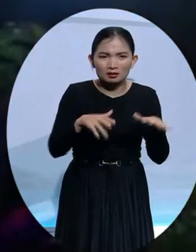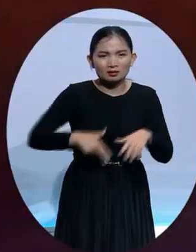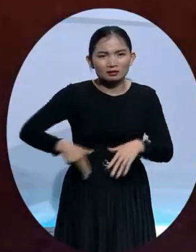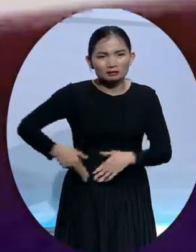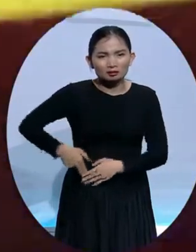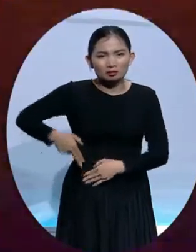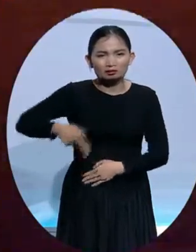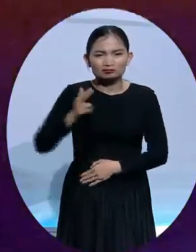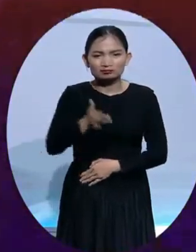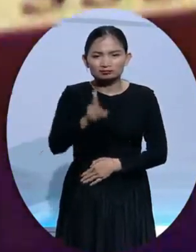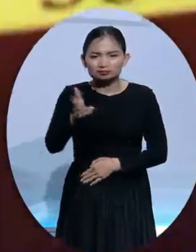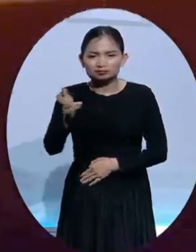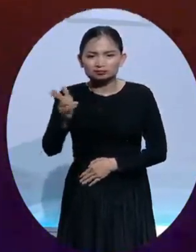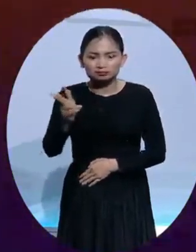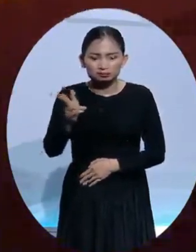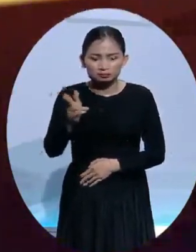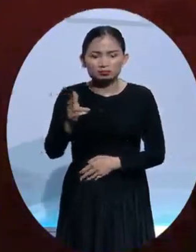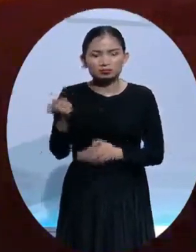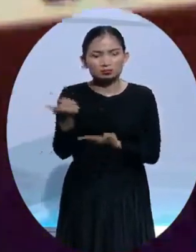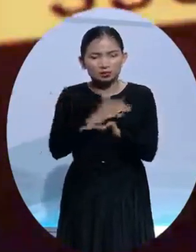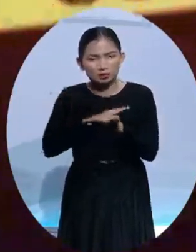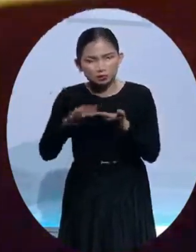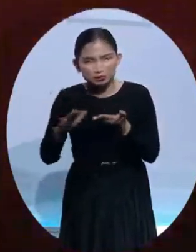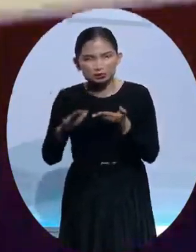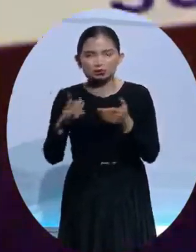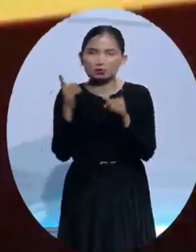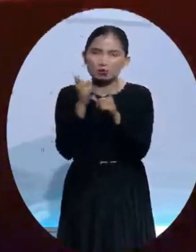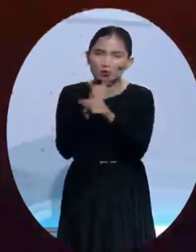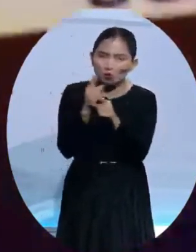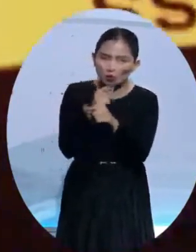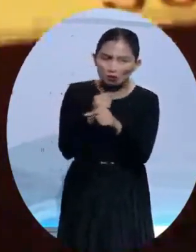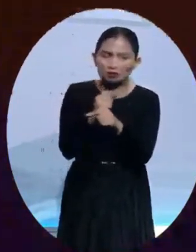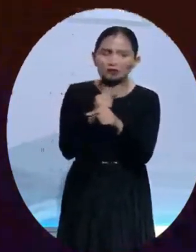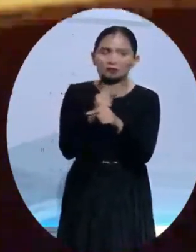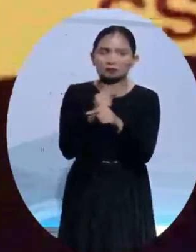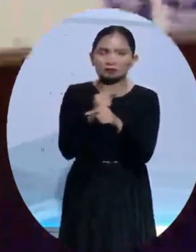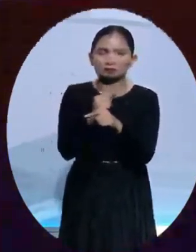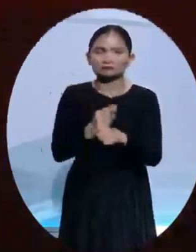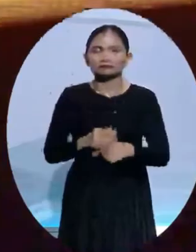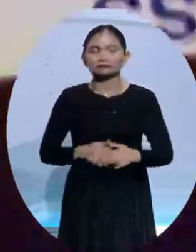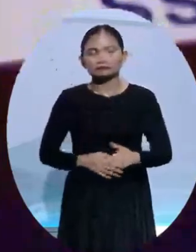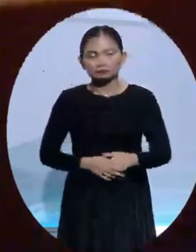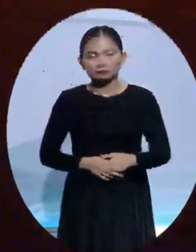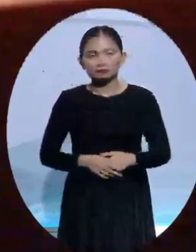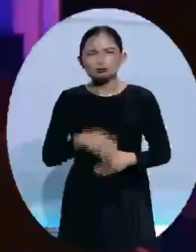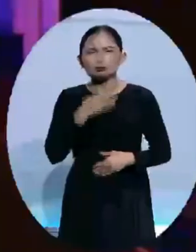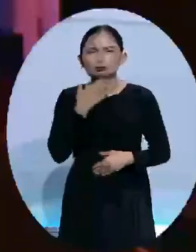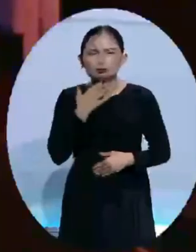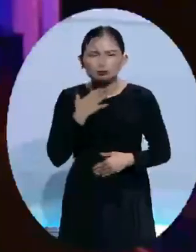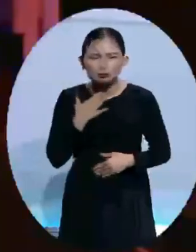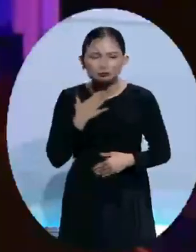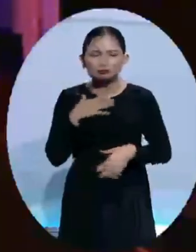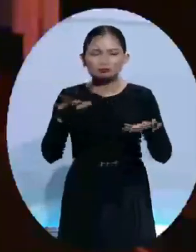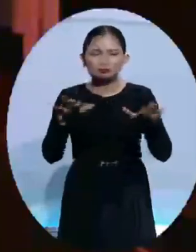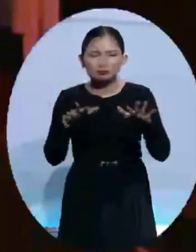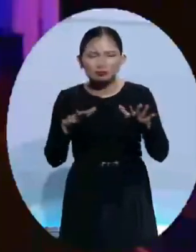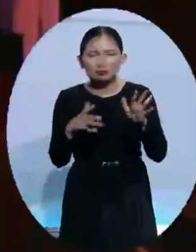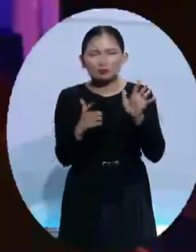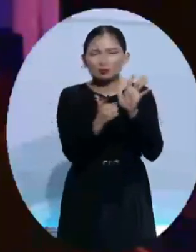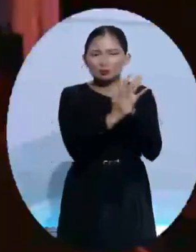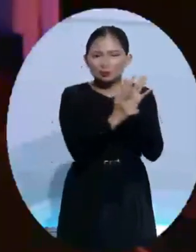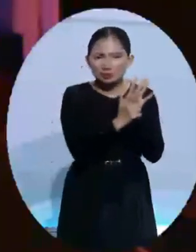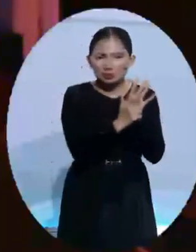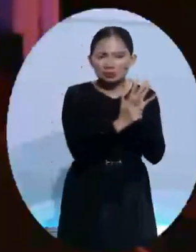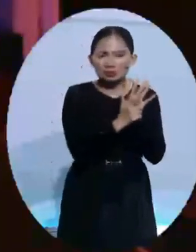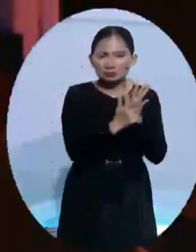cũng bày tỏ sự phẫn nộ khi những nỗ lực ngăn chặn bạo lực súng đạn và nỗ lực thực thi pháp luật nhằm bảo vệ cộng đồng vẫn chưa đạt được hiệu quả,